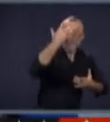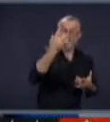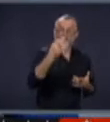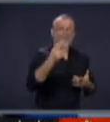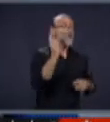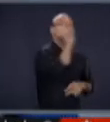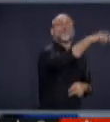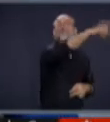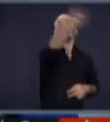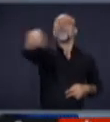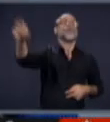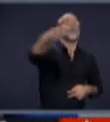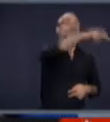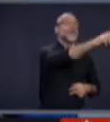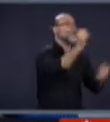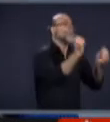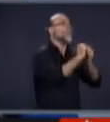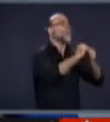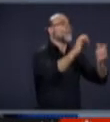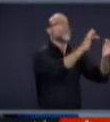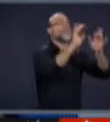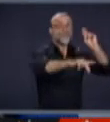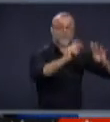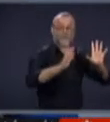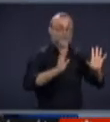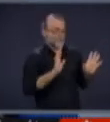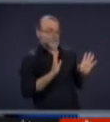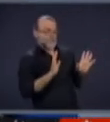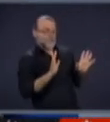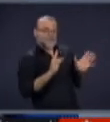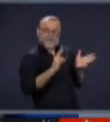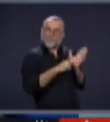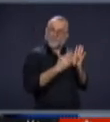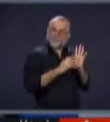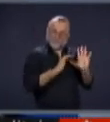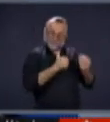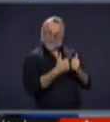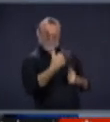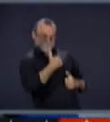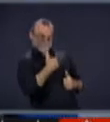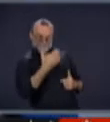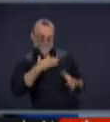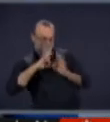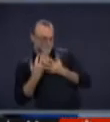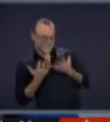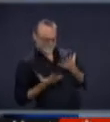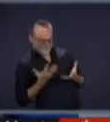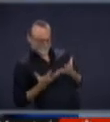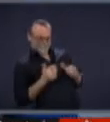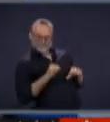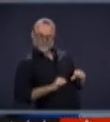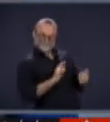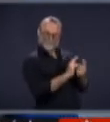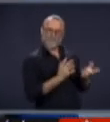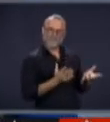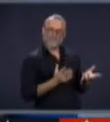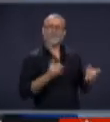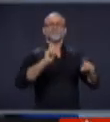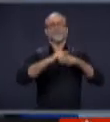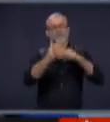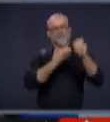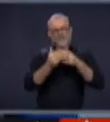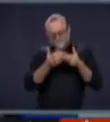aussi respecte les consignes. S'il est malade ou s'il a été en contact avec des personnes contaminées, cela représente un risque, un danger